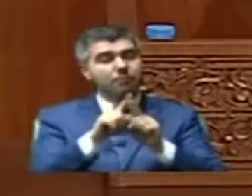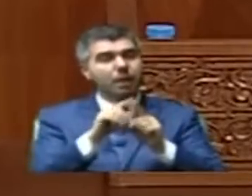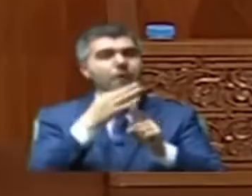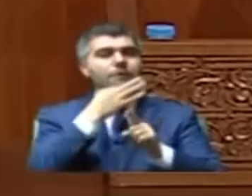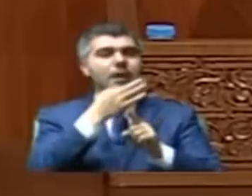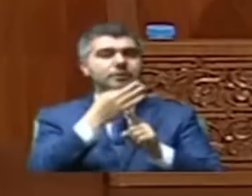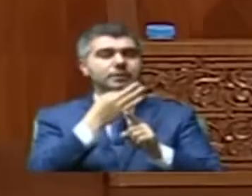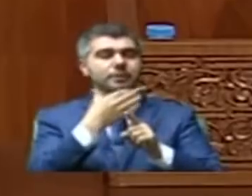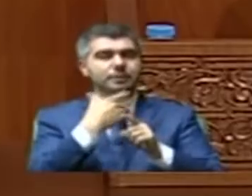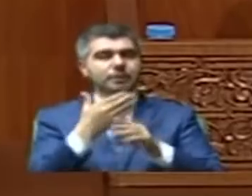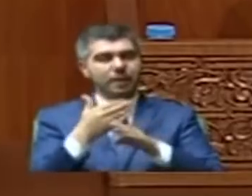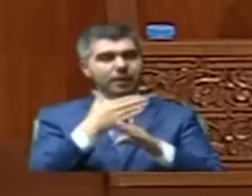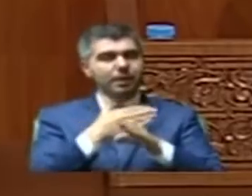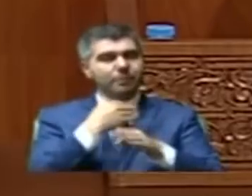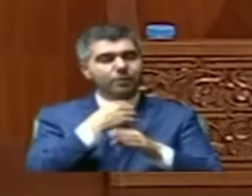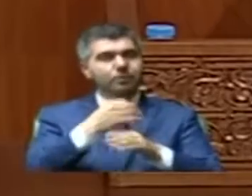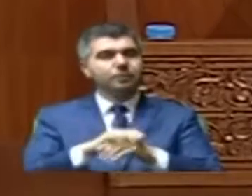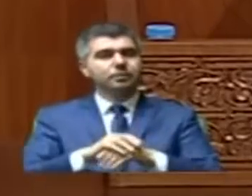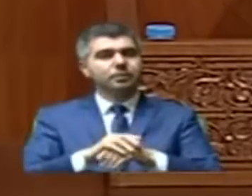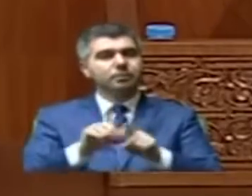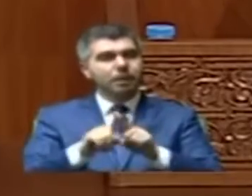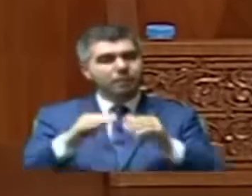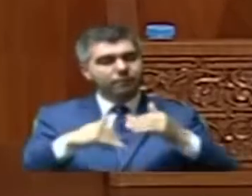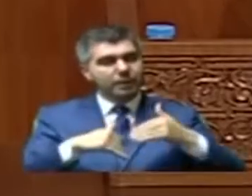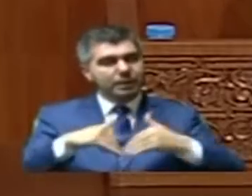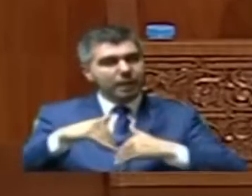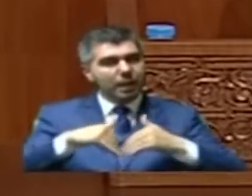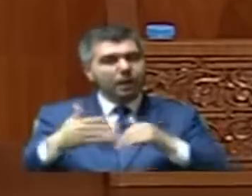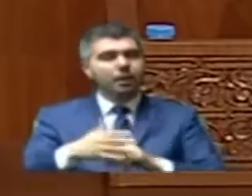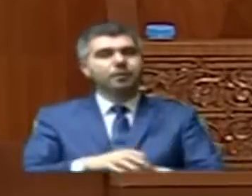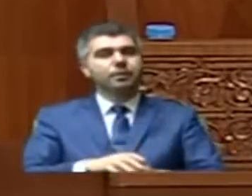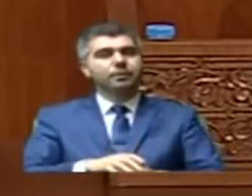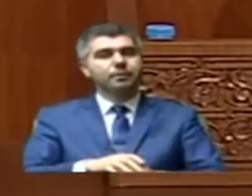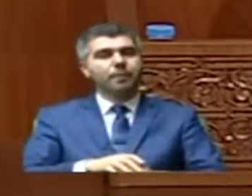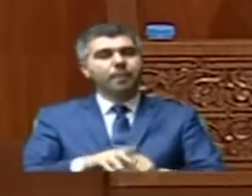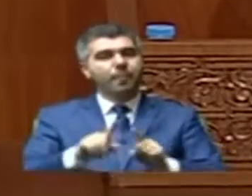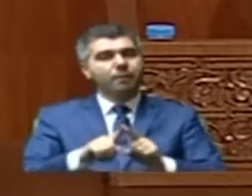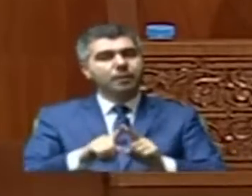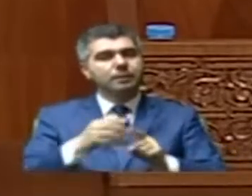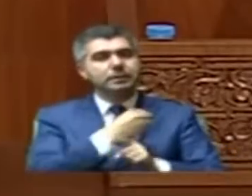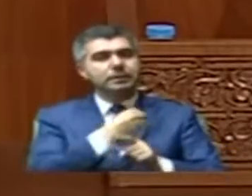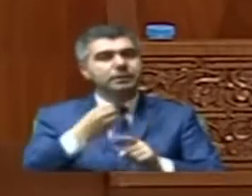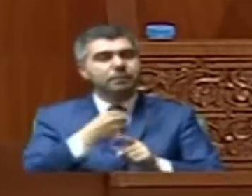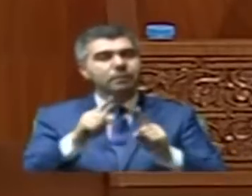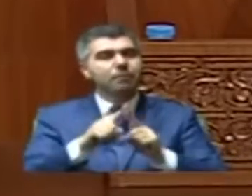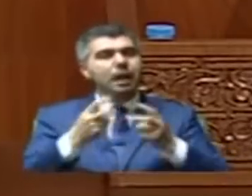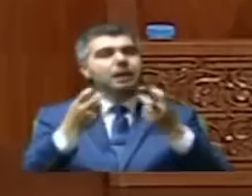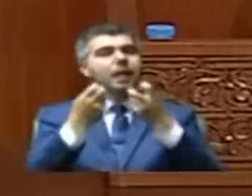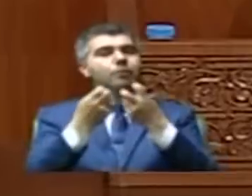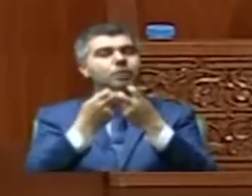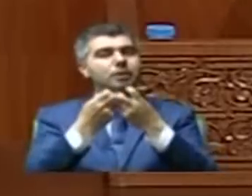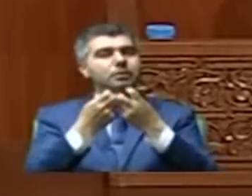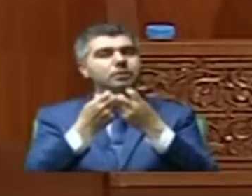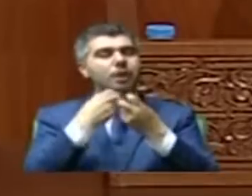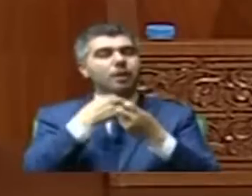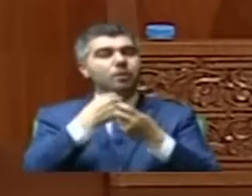هي انا قلت على المستوى المحلي قضيه الطريق ومستوصف هذا غير نموذج ديال الاندماجيه على